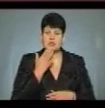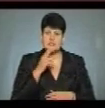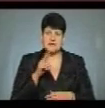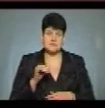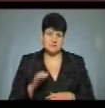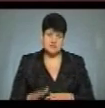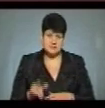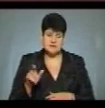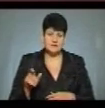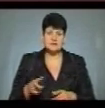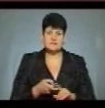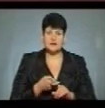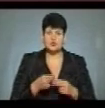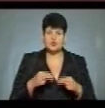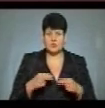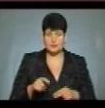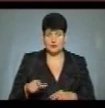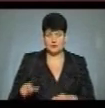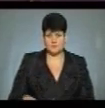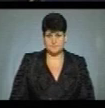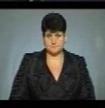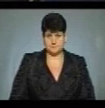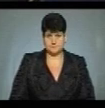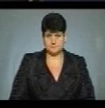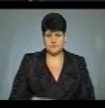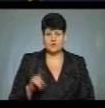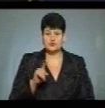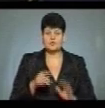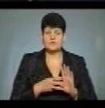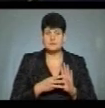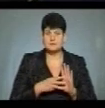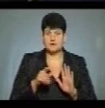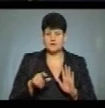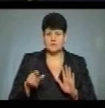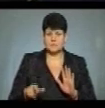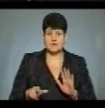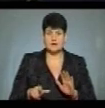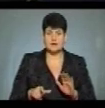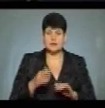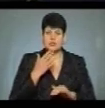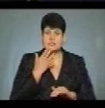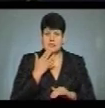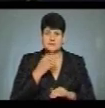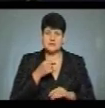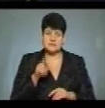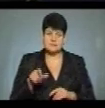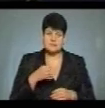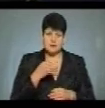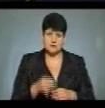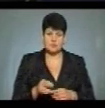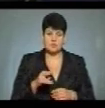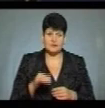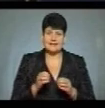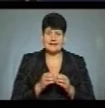злочинами, пов'язаними з торгівлею людьми Олександр Буняк. Щодо 8 особам іноземця повідомлено про підозру та 10